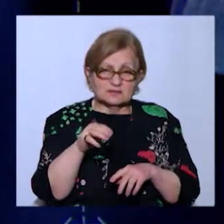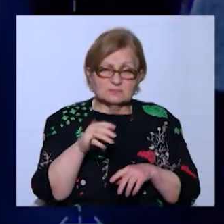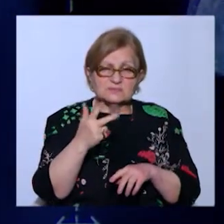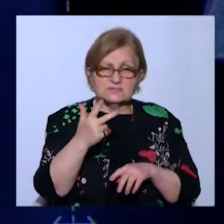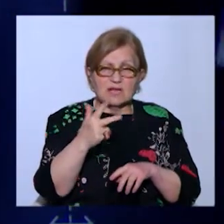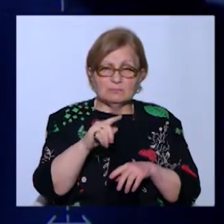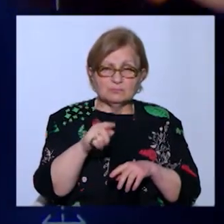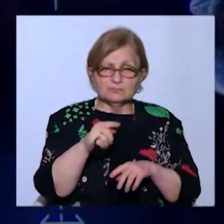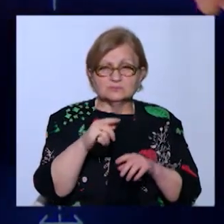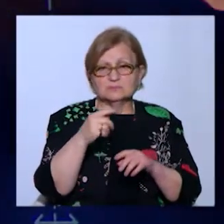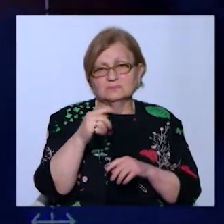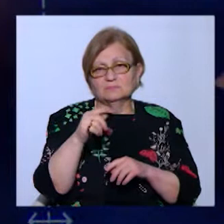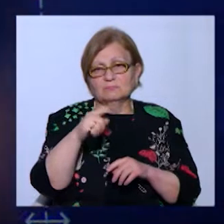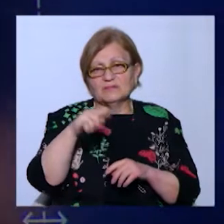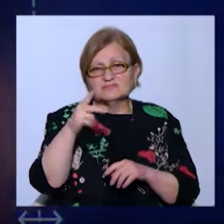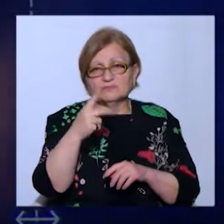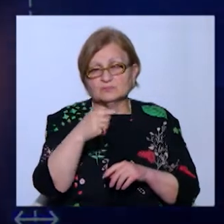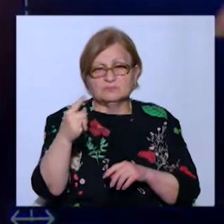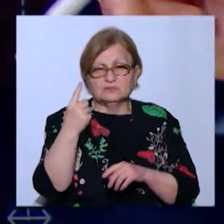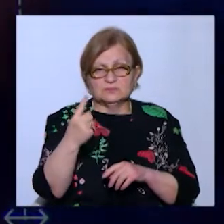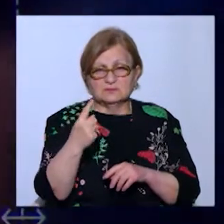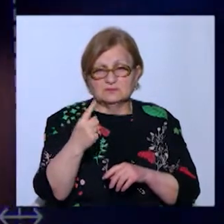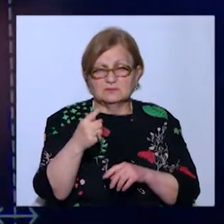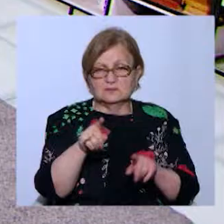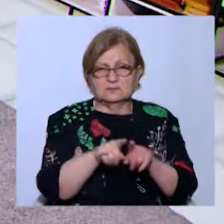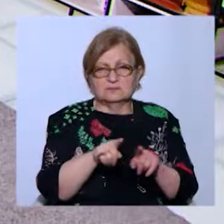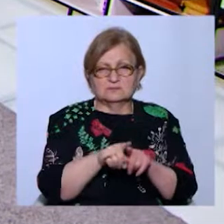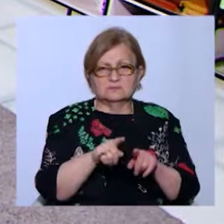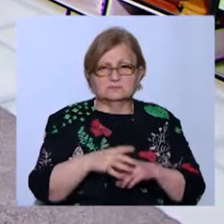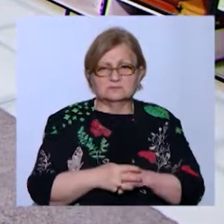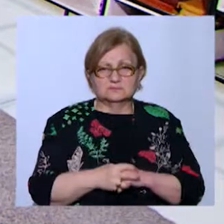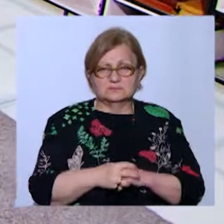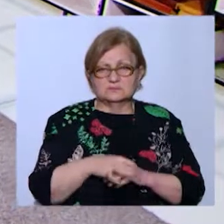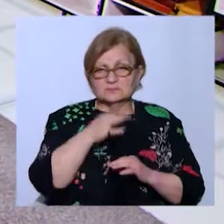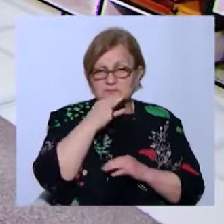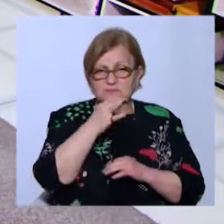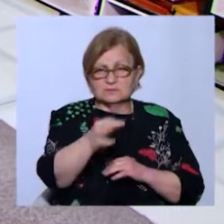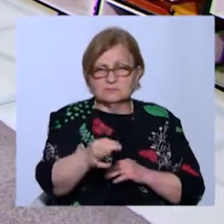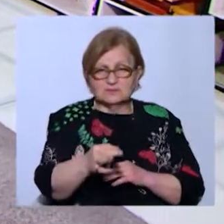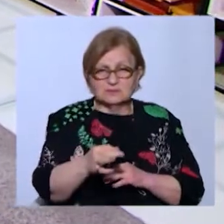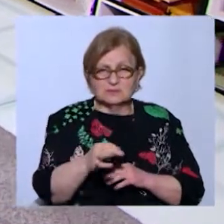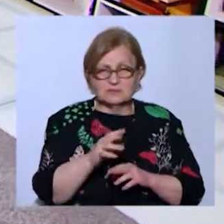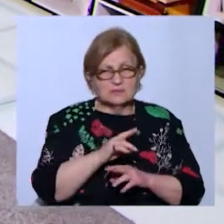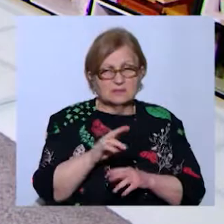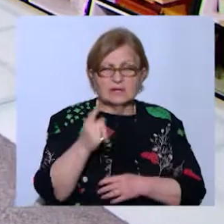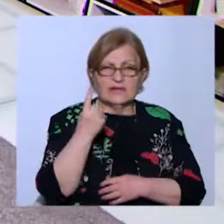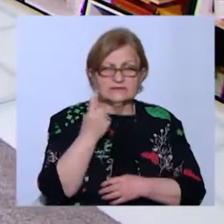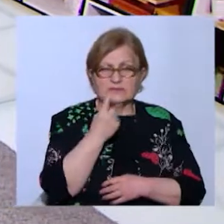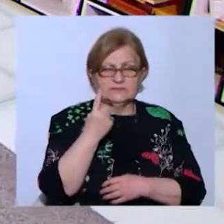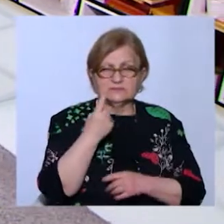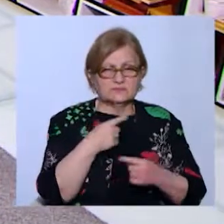ფუძით ფესვი 2-ს - 1-დან. ნუ - 1 + ფესვი 2 იგივე აი ეს სიდიდე. და პასუხიც ამონახსნიც ერთადერთი აქვს ხოლოდ.